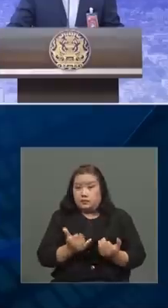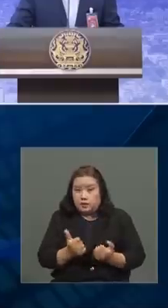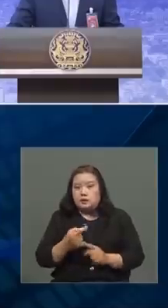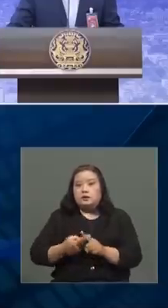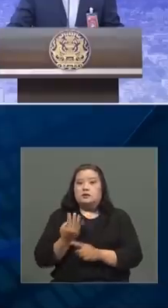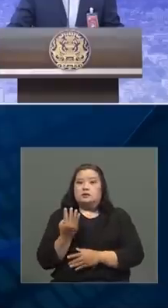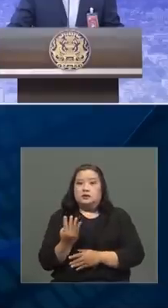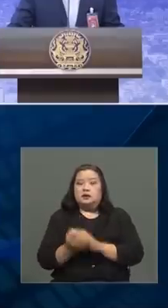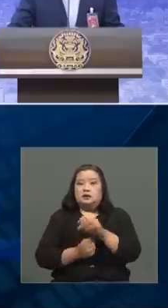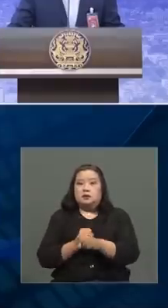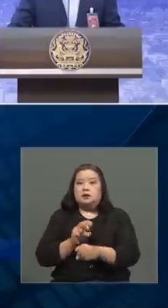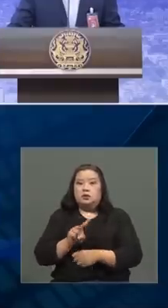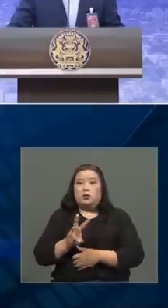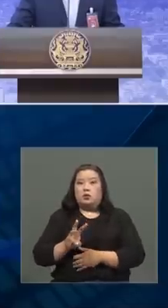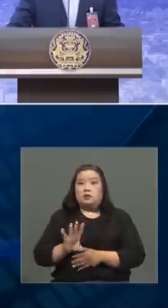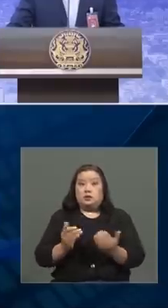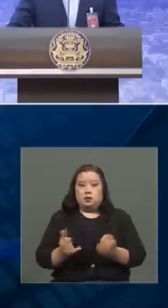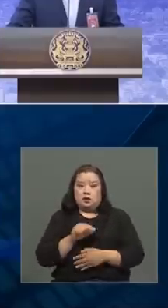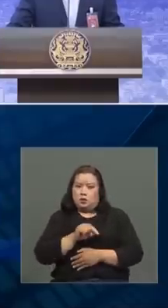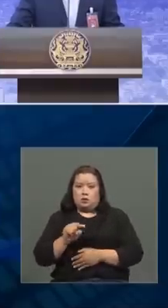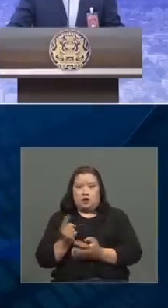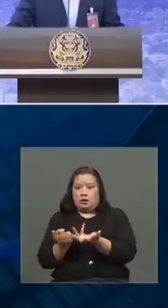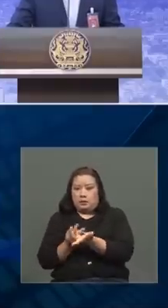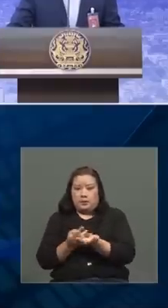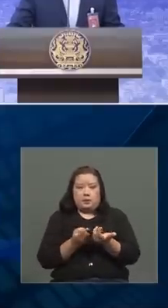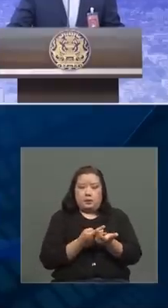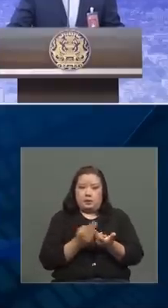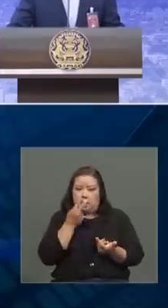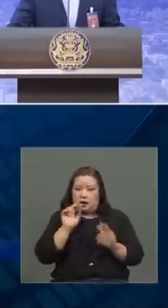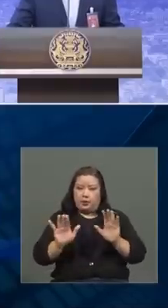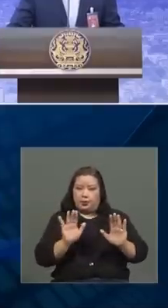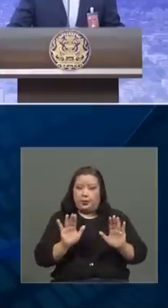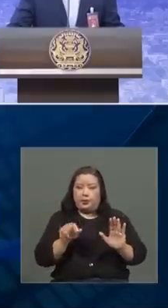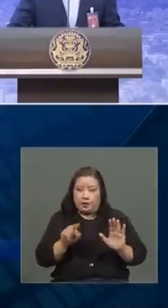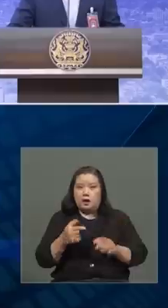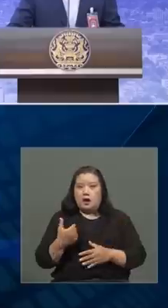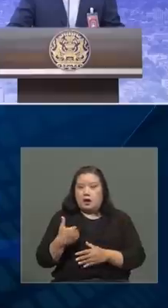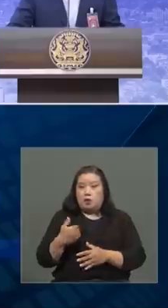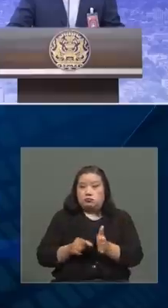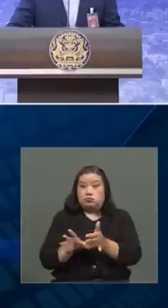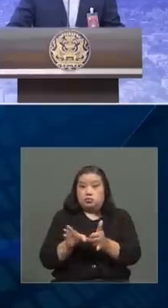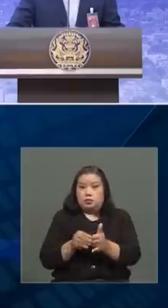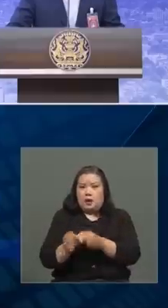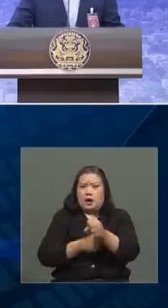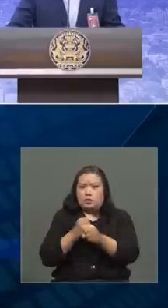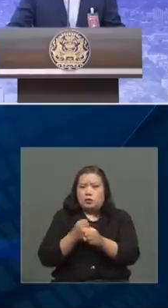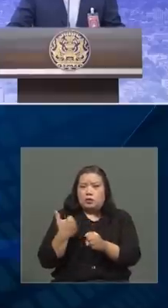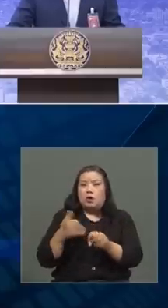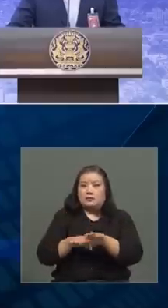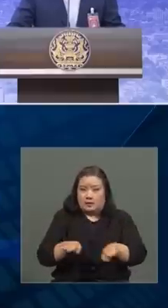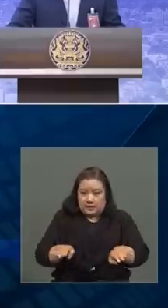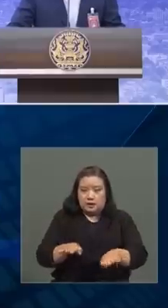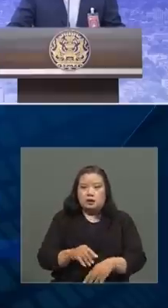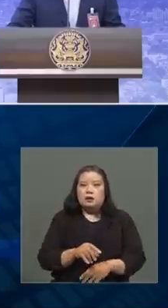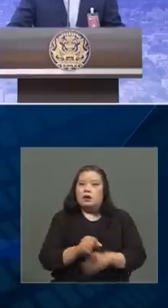6-4ในตอนนี้ตัวเล็กไล่ๆกันนะครับซึ่งก็แต่ภาพของคนที่ติดเชื้ออายุจะน้อยลงนะครับโดยเฉลี่ยเนี่ยอายุ